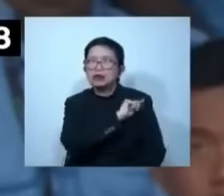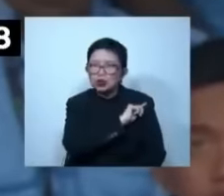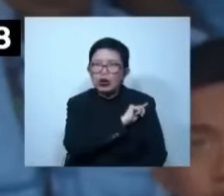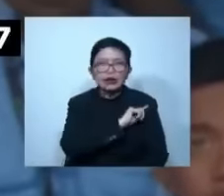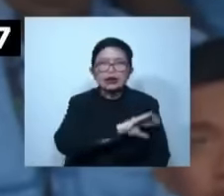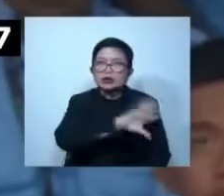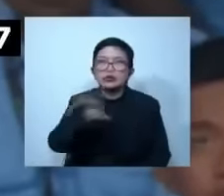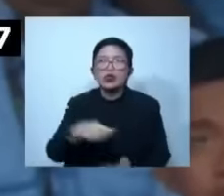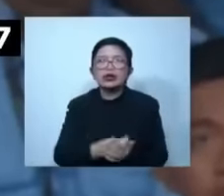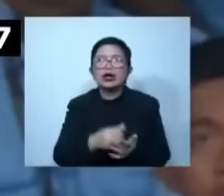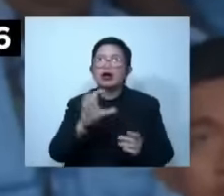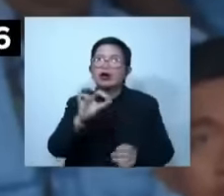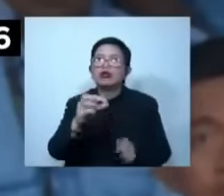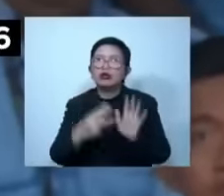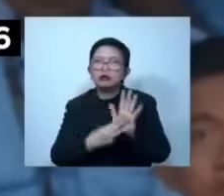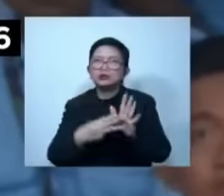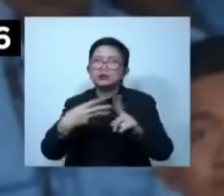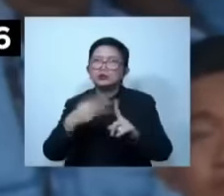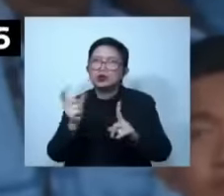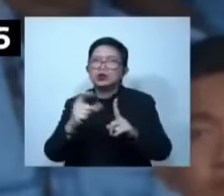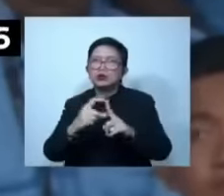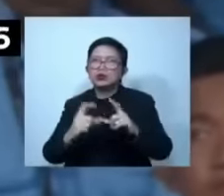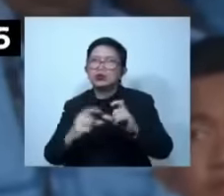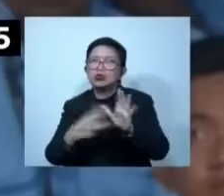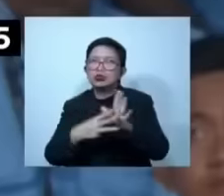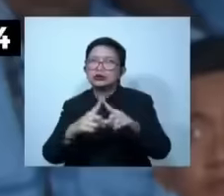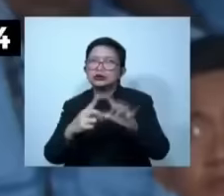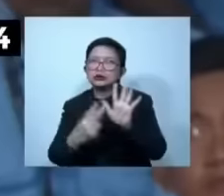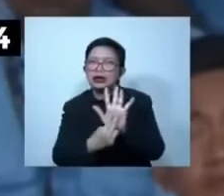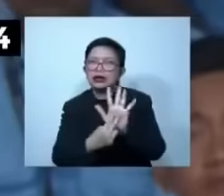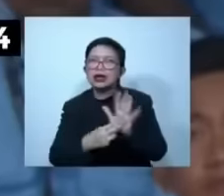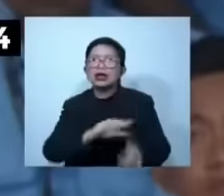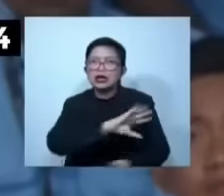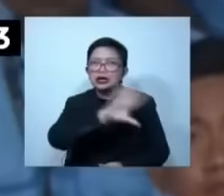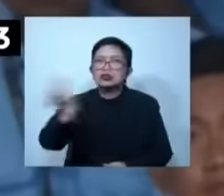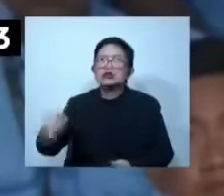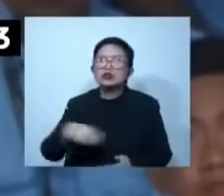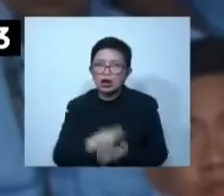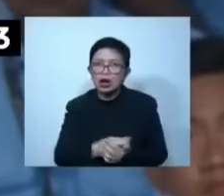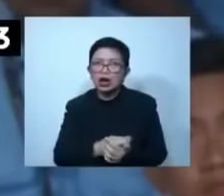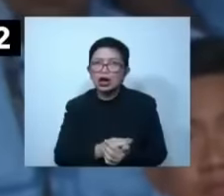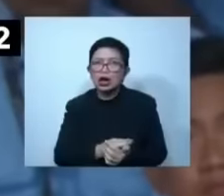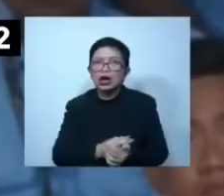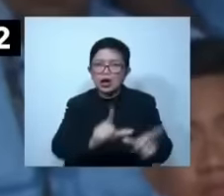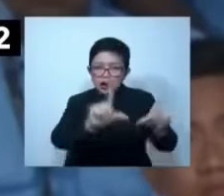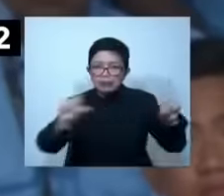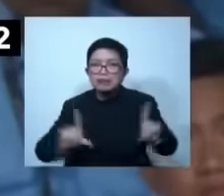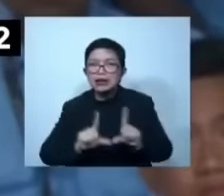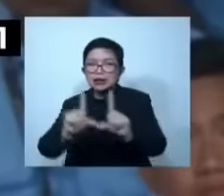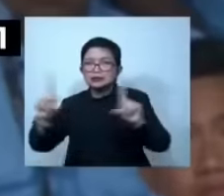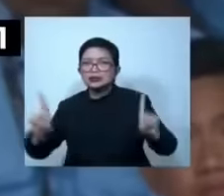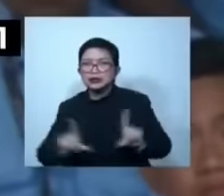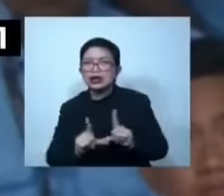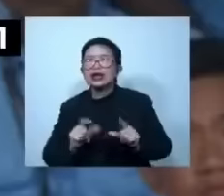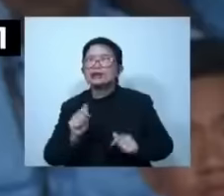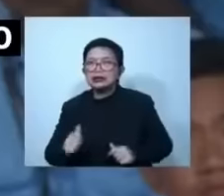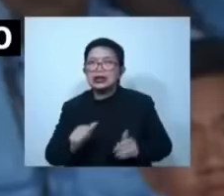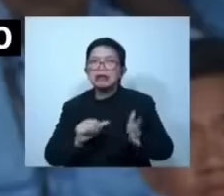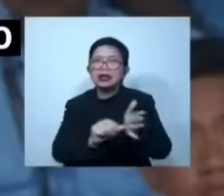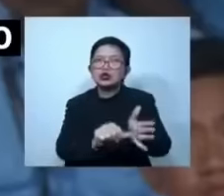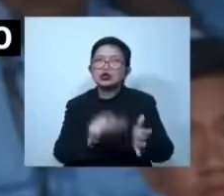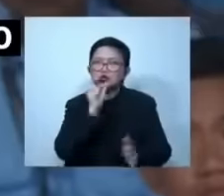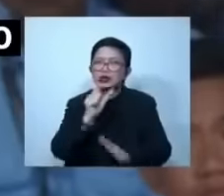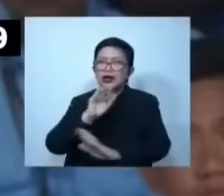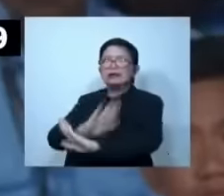ombudsman, semua badan-badan yang bisa membantu untuk mitigasi korupsi harus